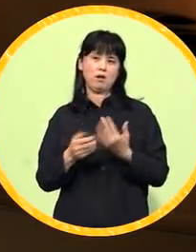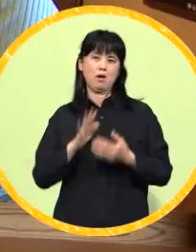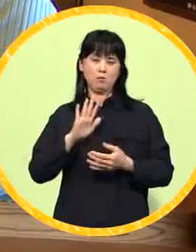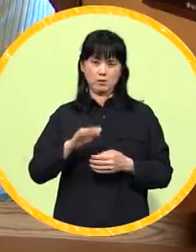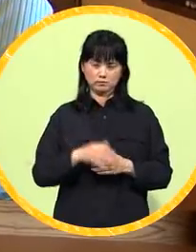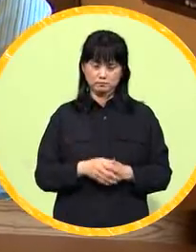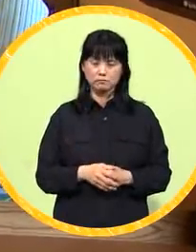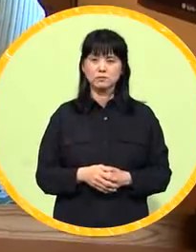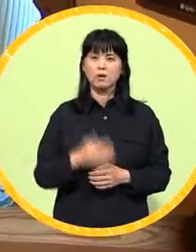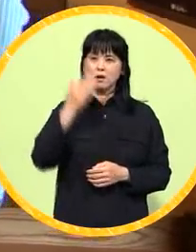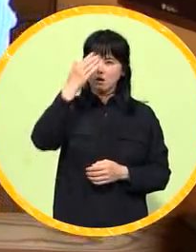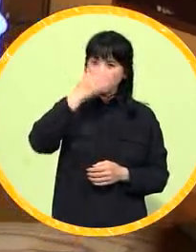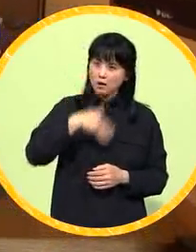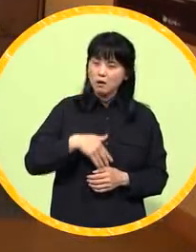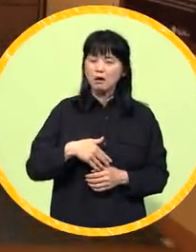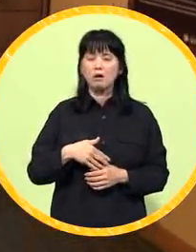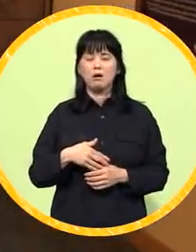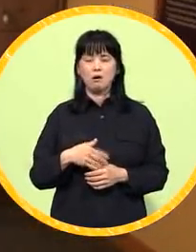か